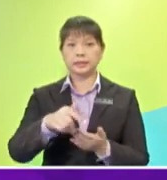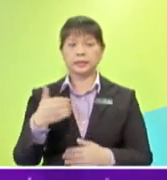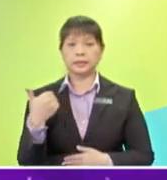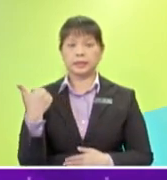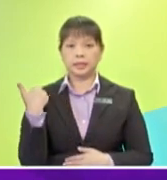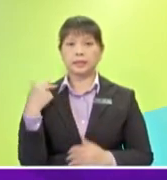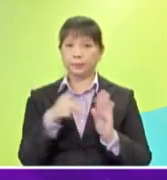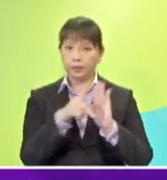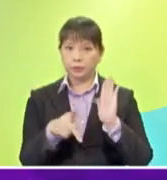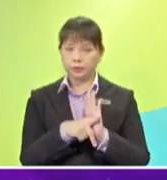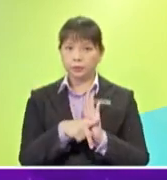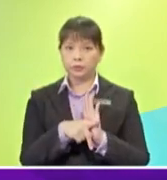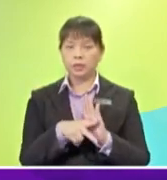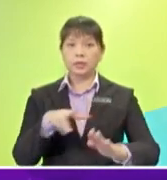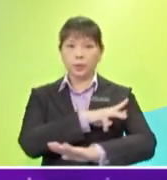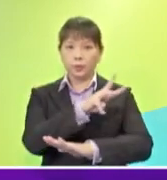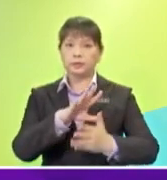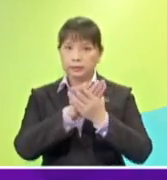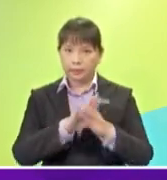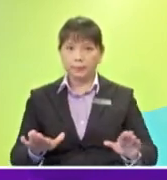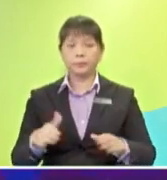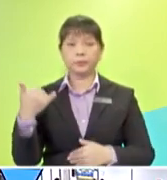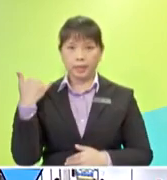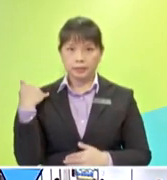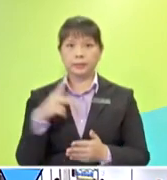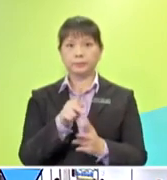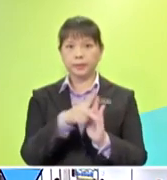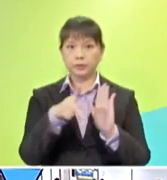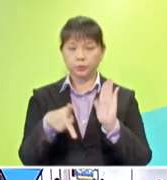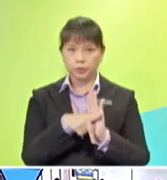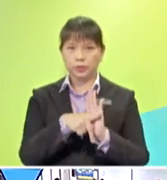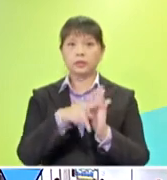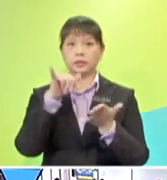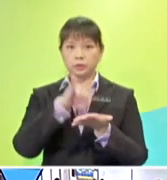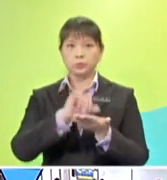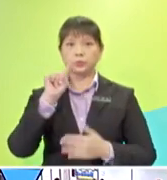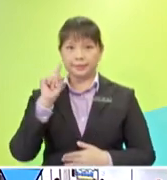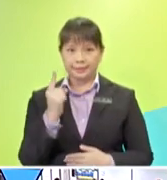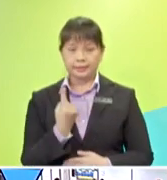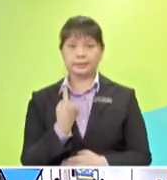kawasan selamat masih lagi ada peraturannya oke itu saja untuk paparan